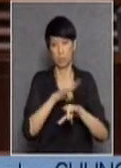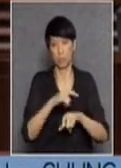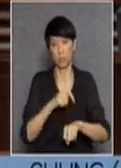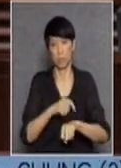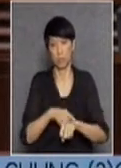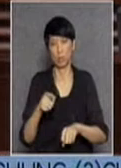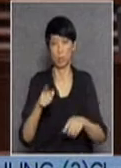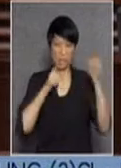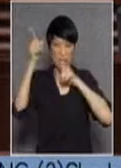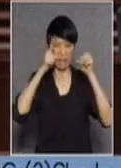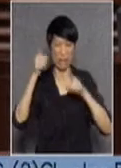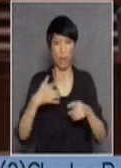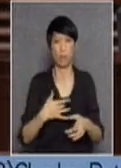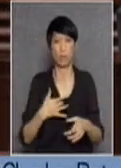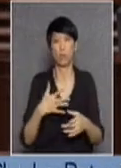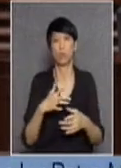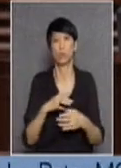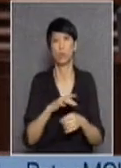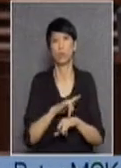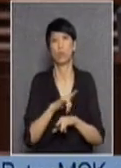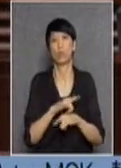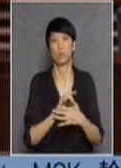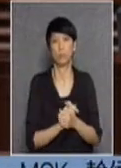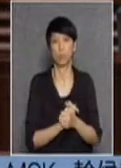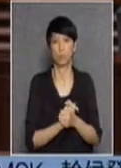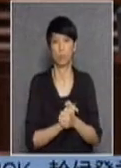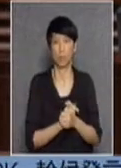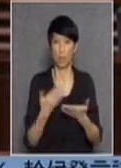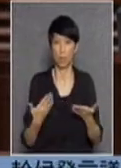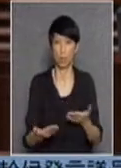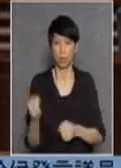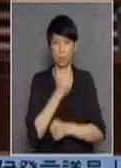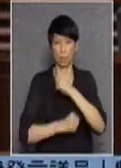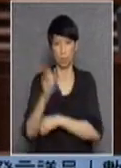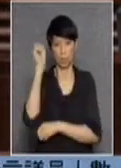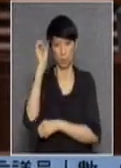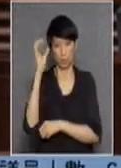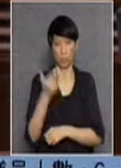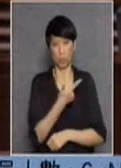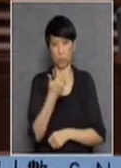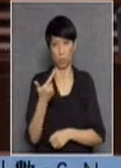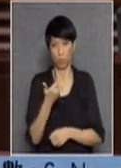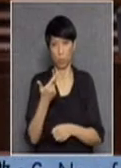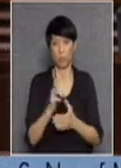滥用综援。主席，今天我的动议其实提出很多的